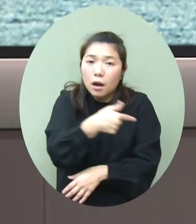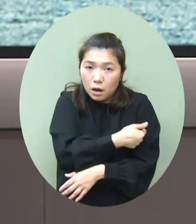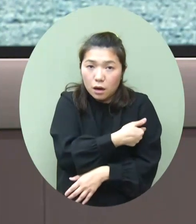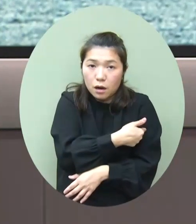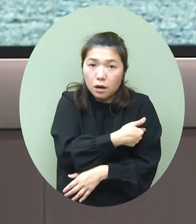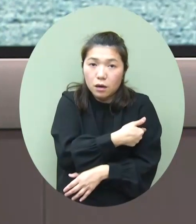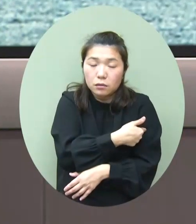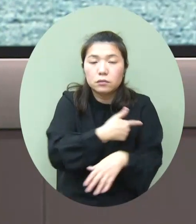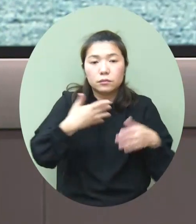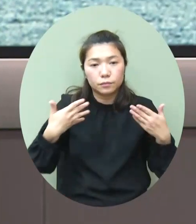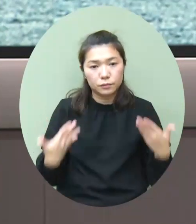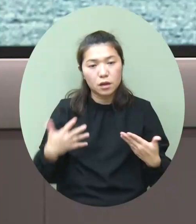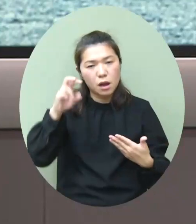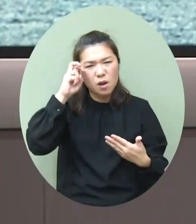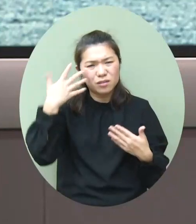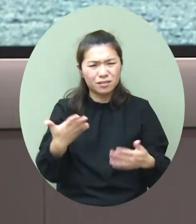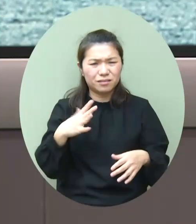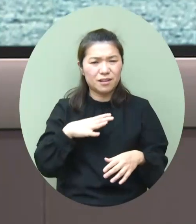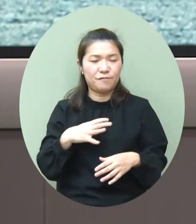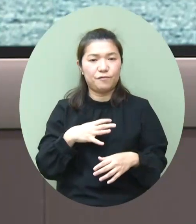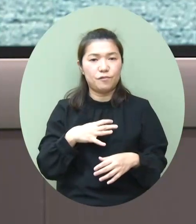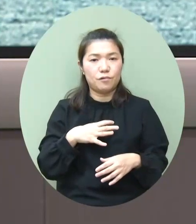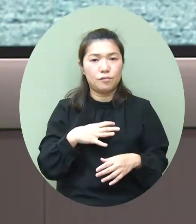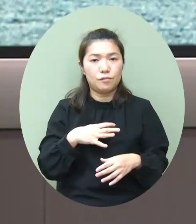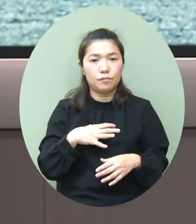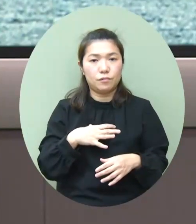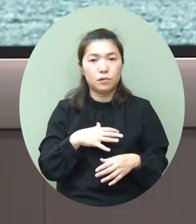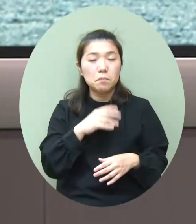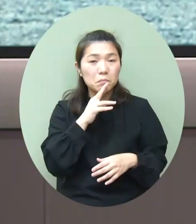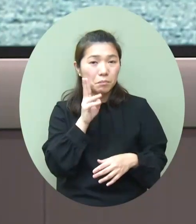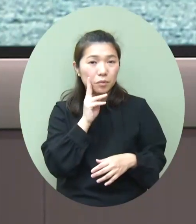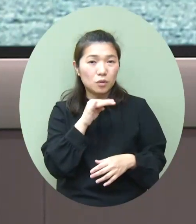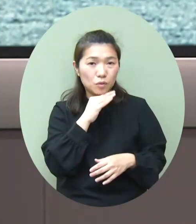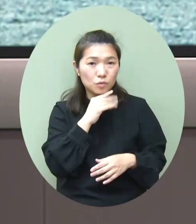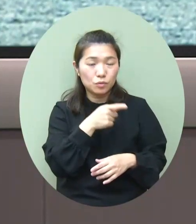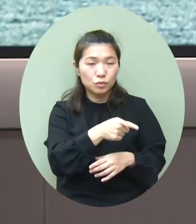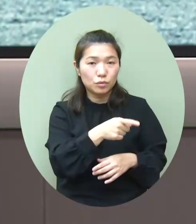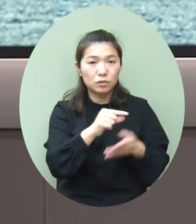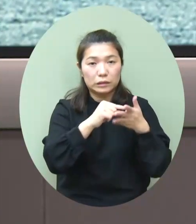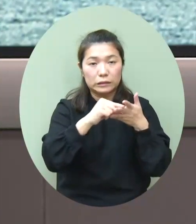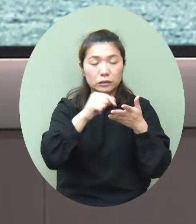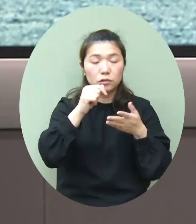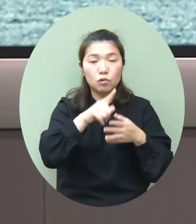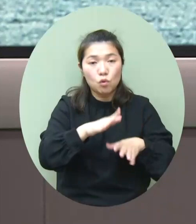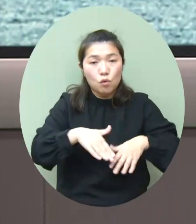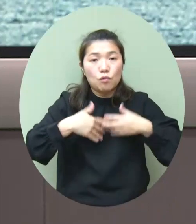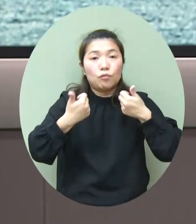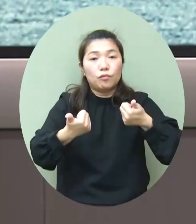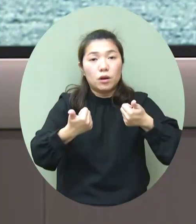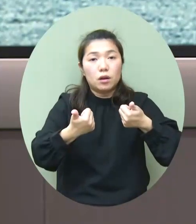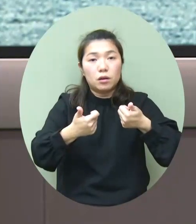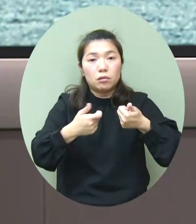已经三个月就可以接种，目前未来三个月就可以接种。目前的情况，没有接种的住